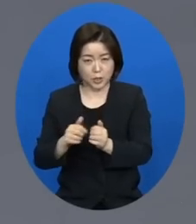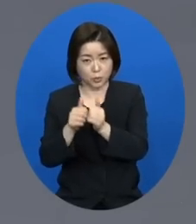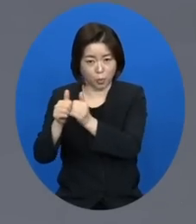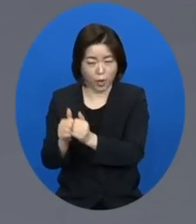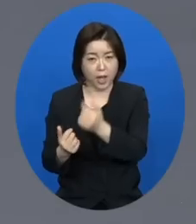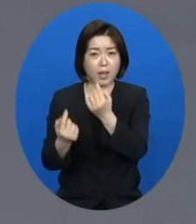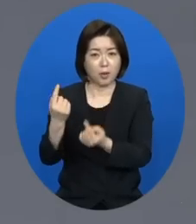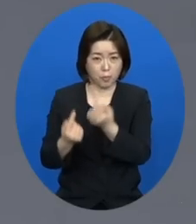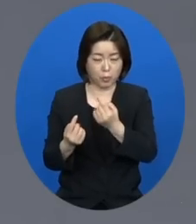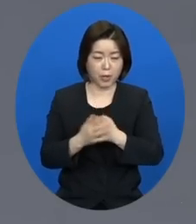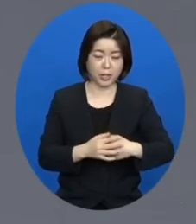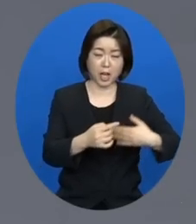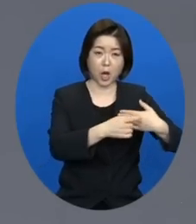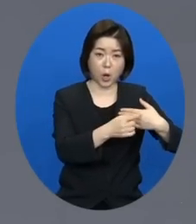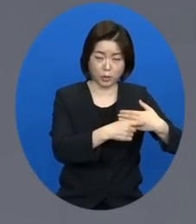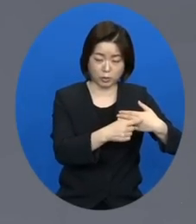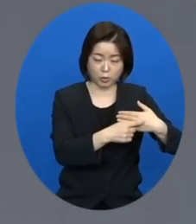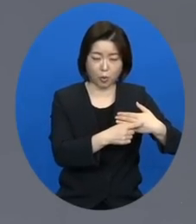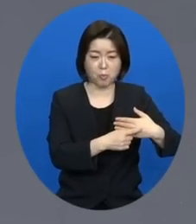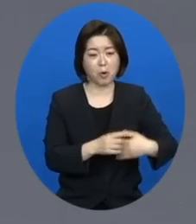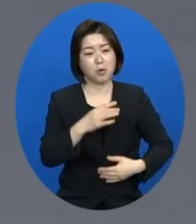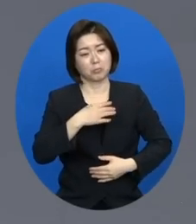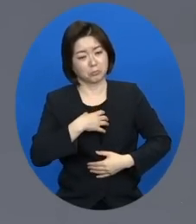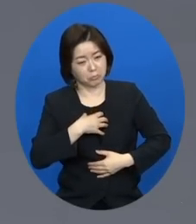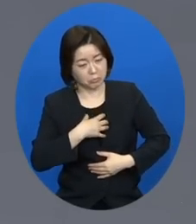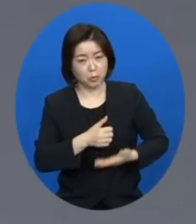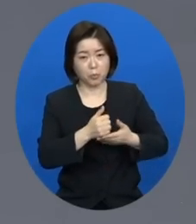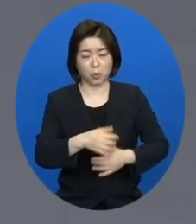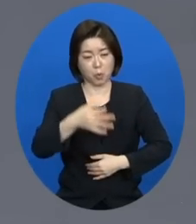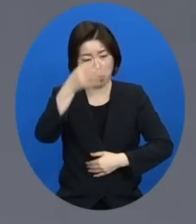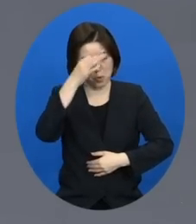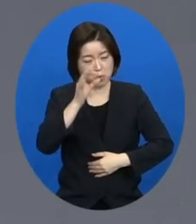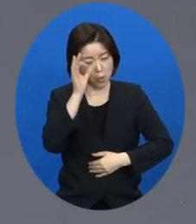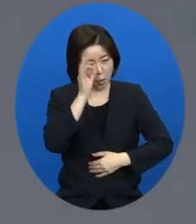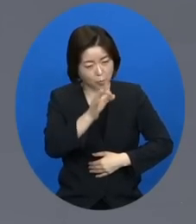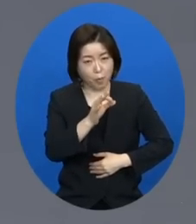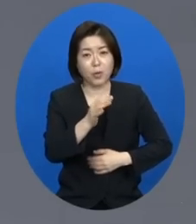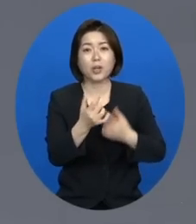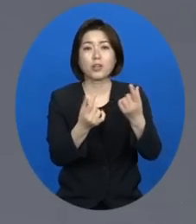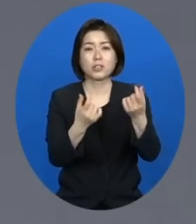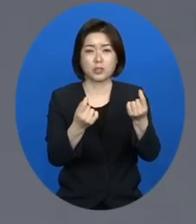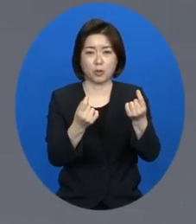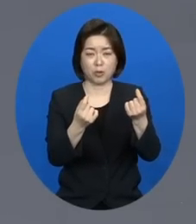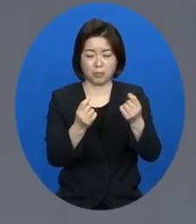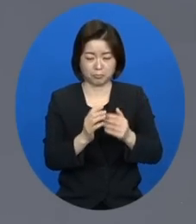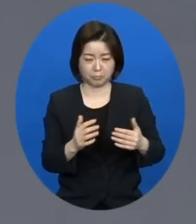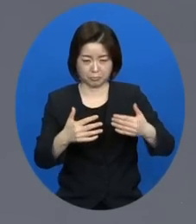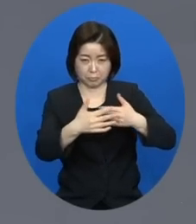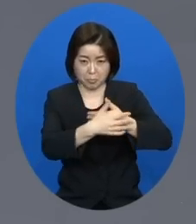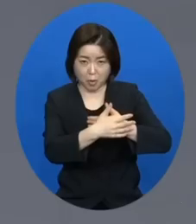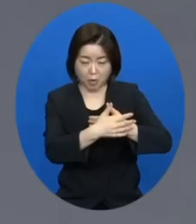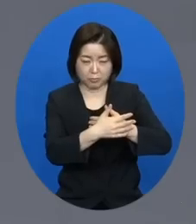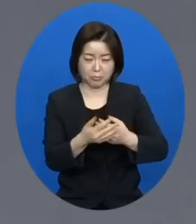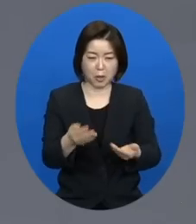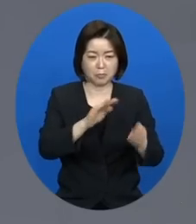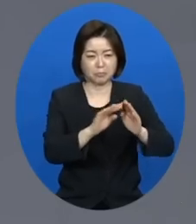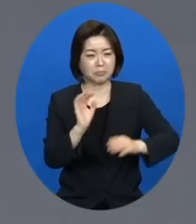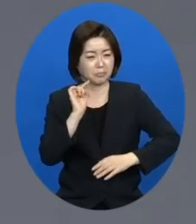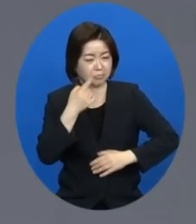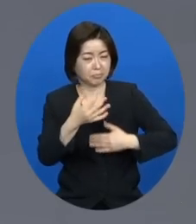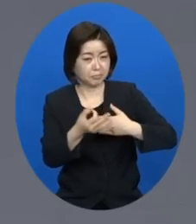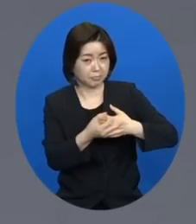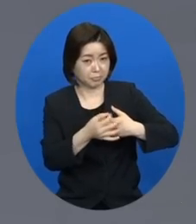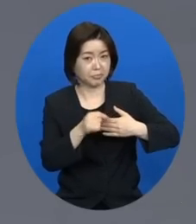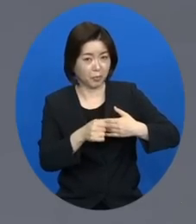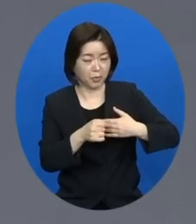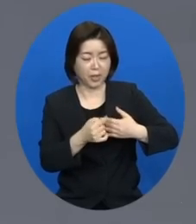굉장히 경건해 보이고 겉으로 굉장히 실력 있어 보이게끔 포장하고 싶은 그런 유혹이 많은